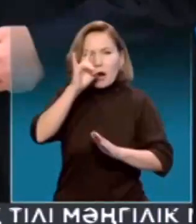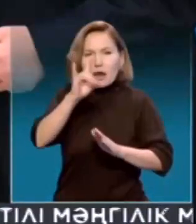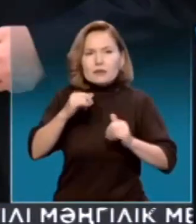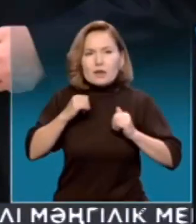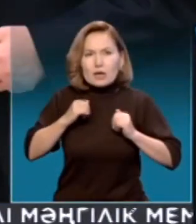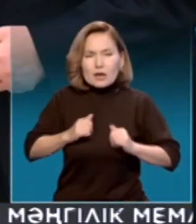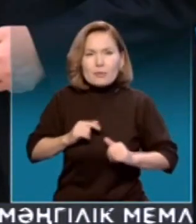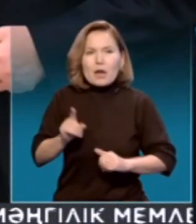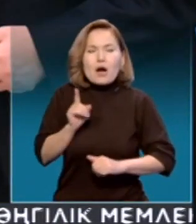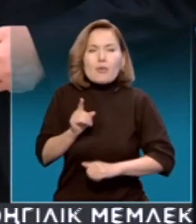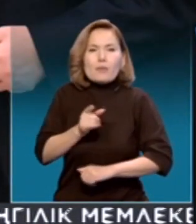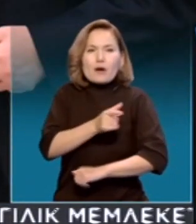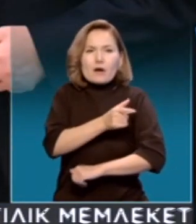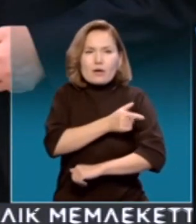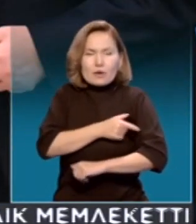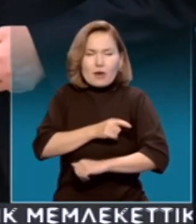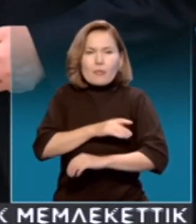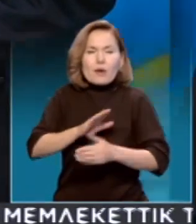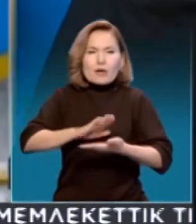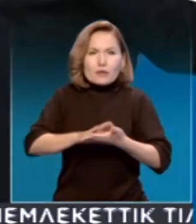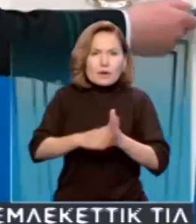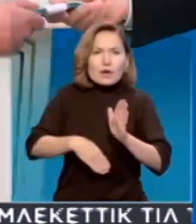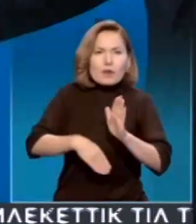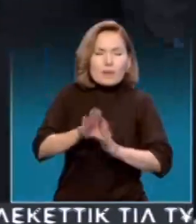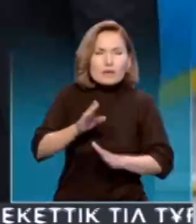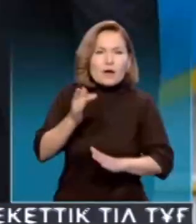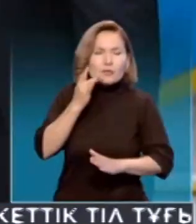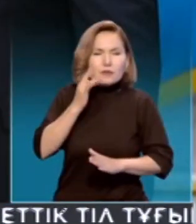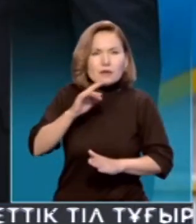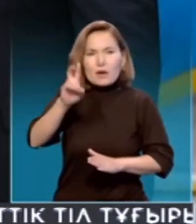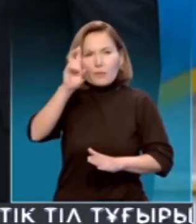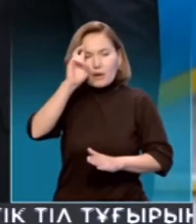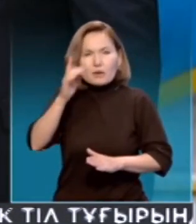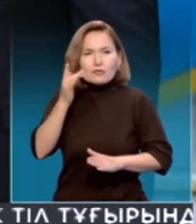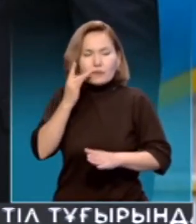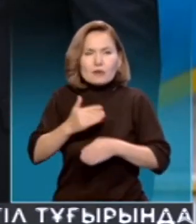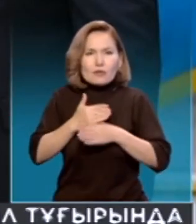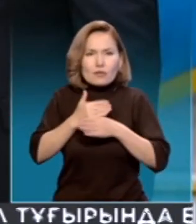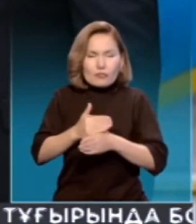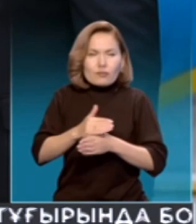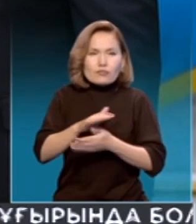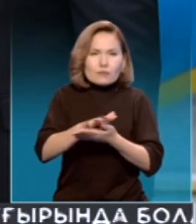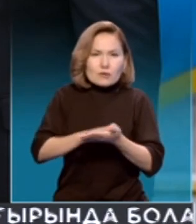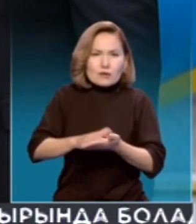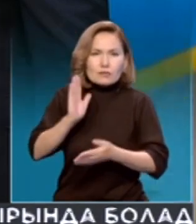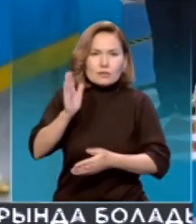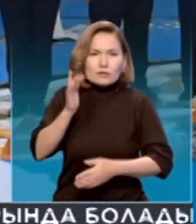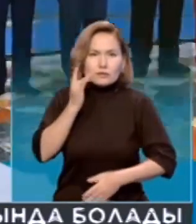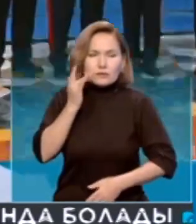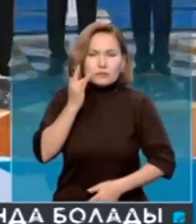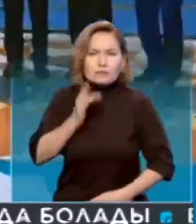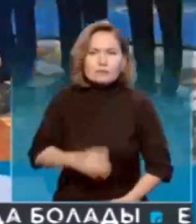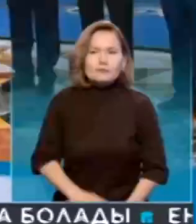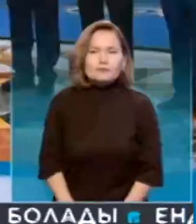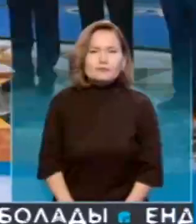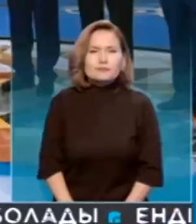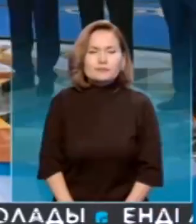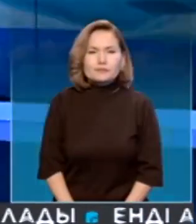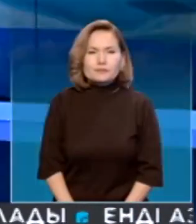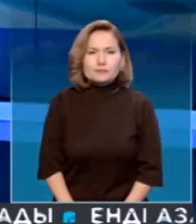тыныштығын күзеткен сардарлардың жағдайын жақсарту жұмысы мемлекеттің басым бағыттарының бірі болып қала бермек.